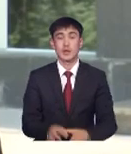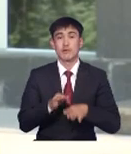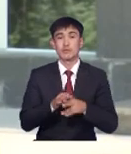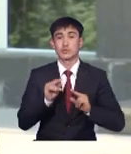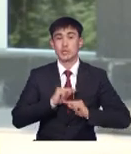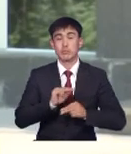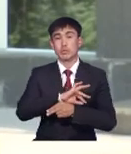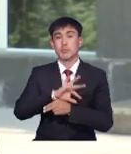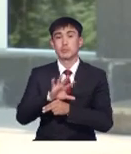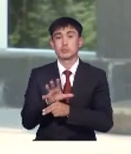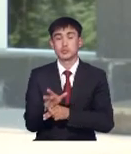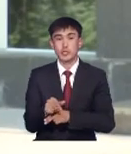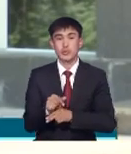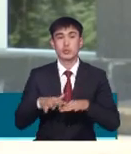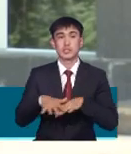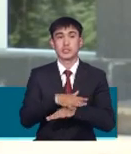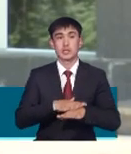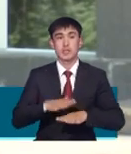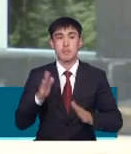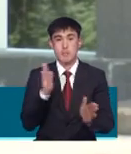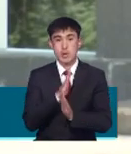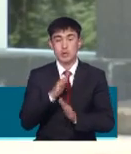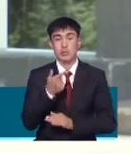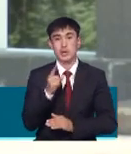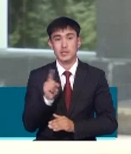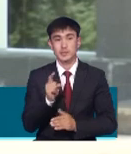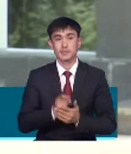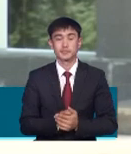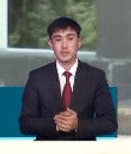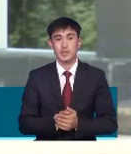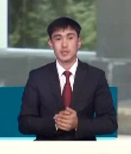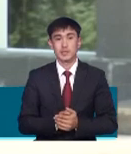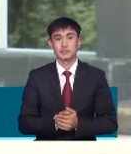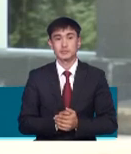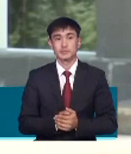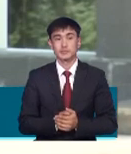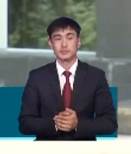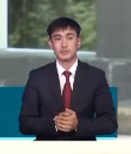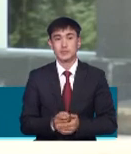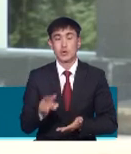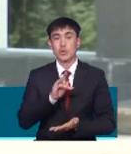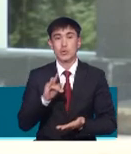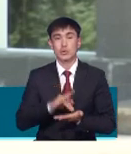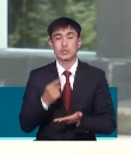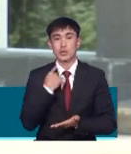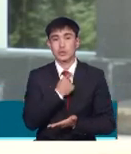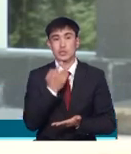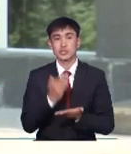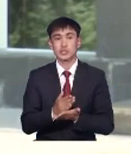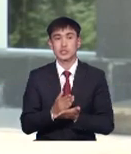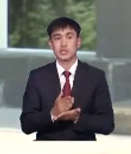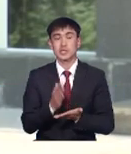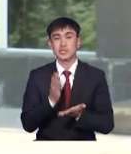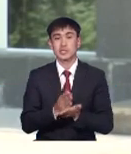по обеспечению населения твердым топливом, то есть углем. В городе Талдыкурган сейчас 12